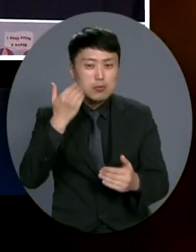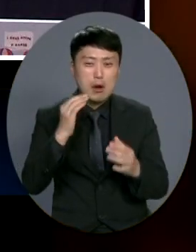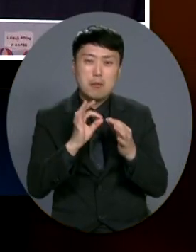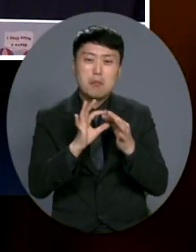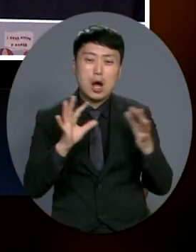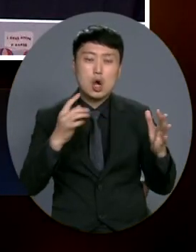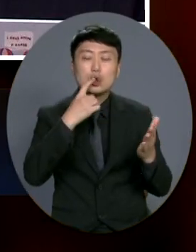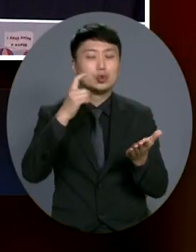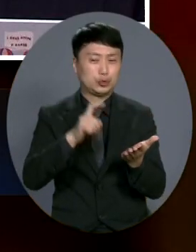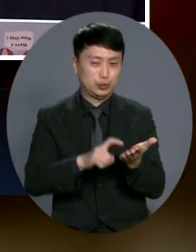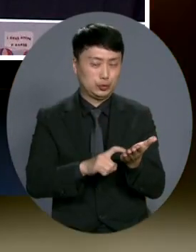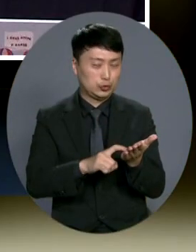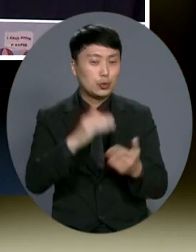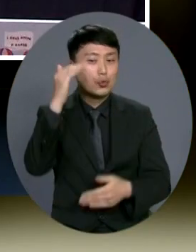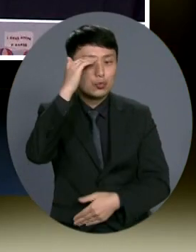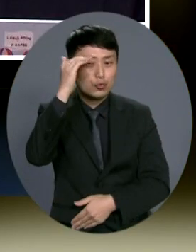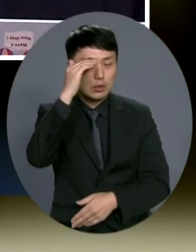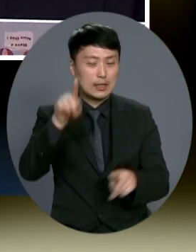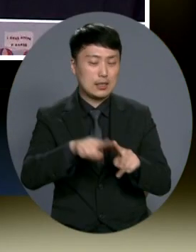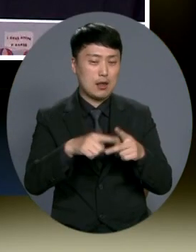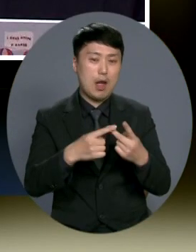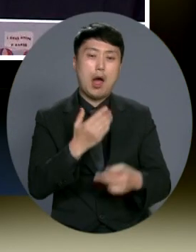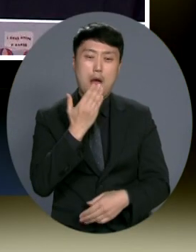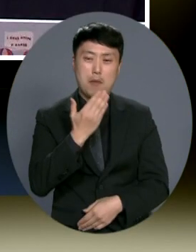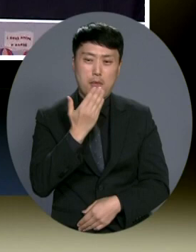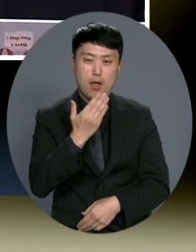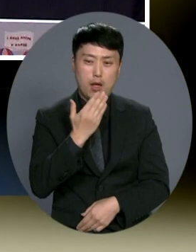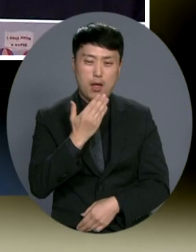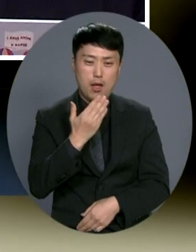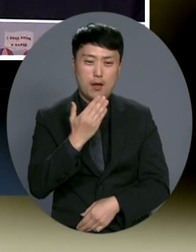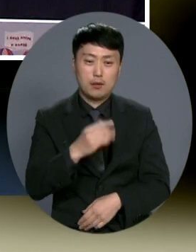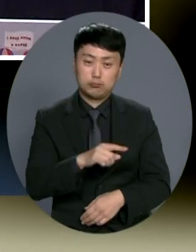사진들이 굉장히 쉽게 다가오고 그러니까 그게 조금